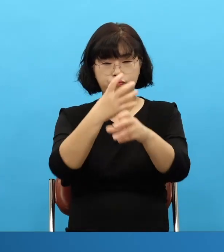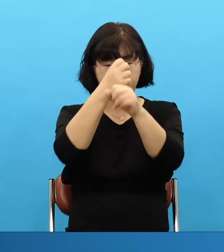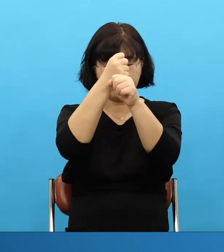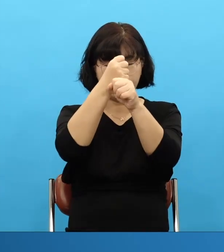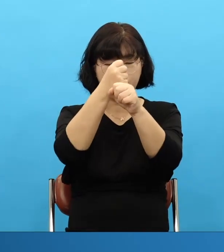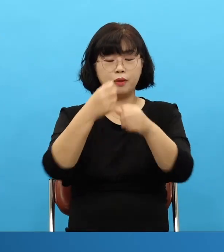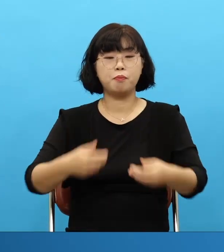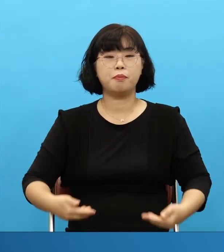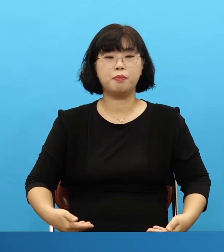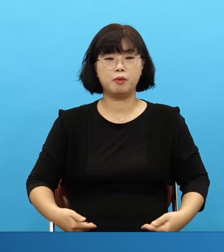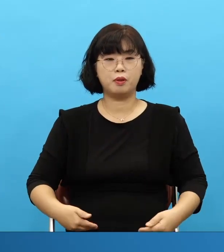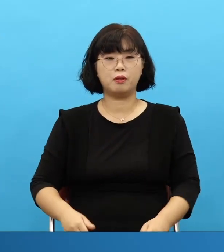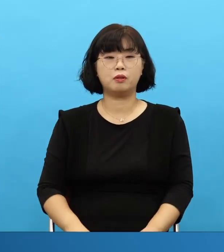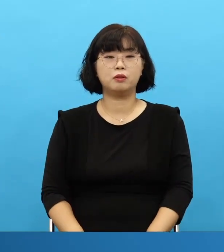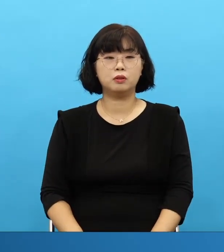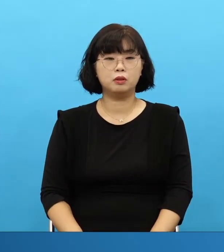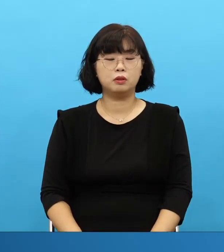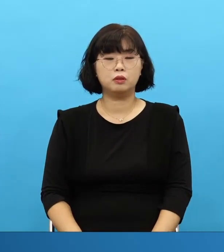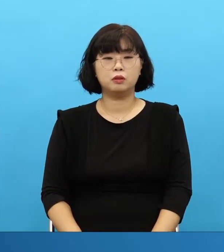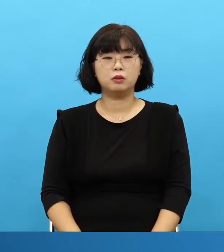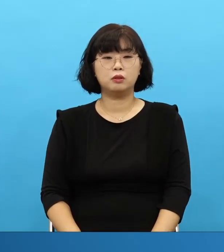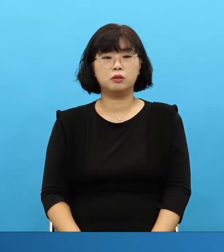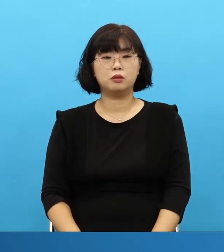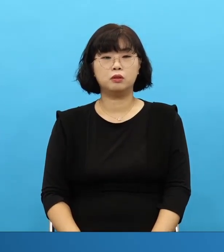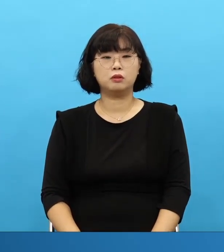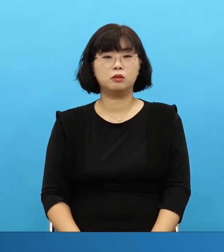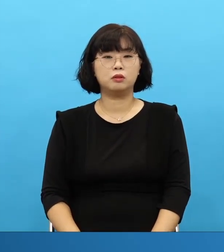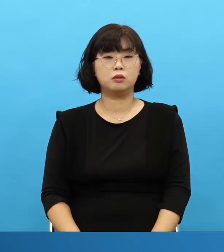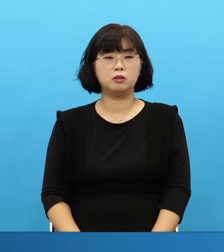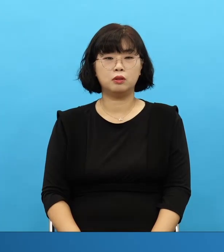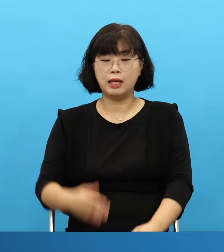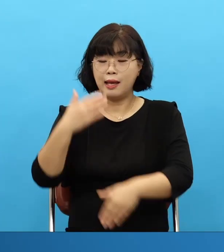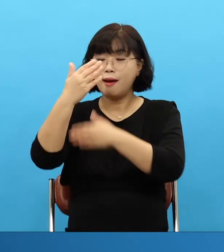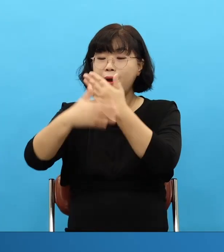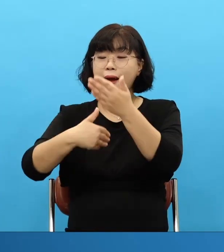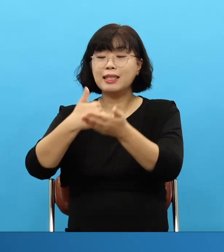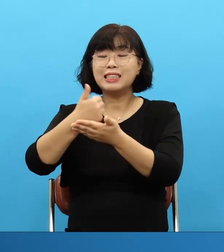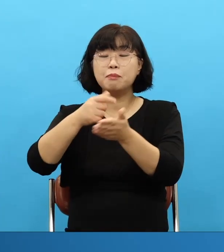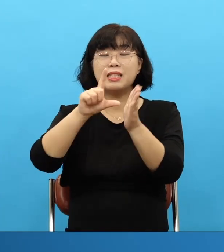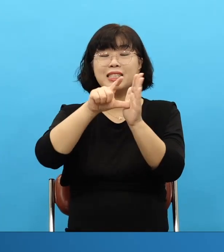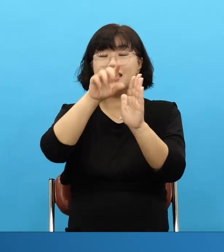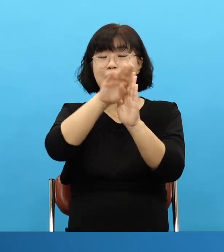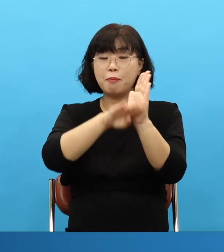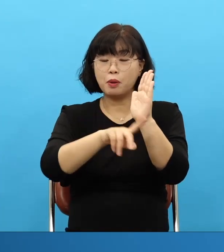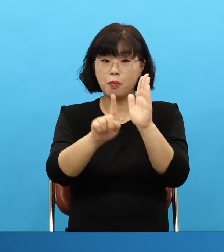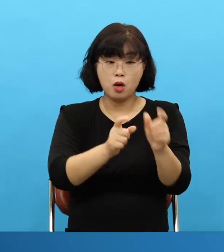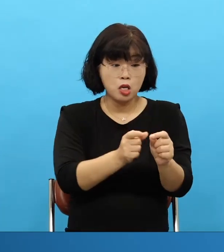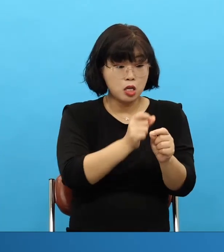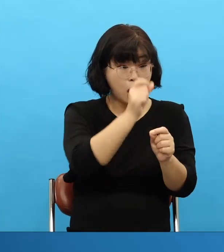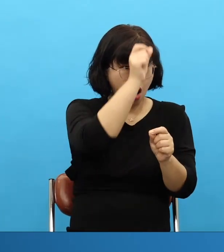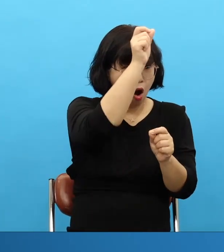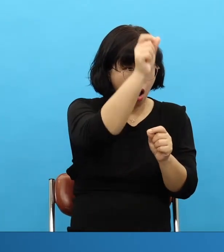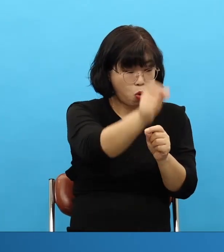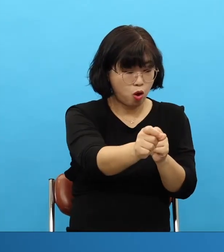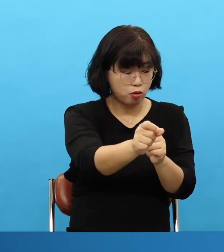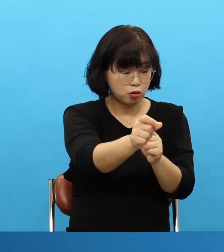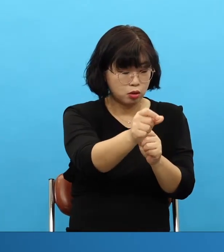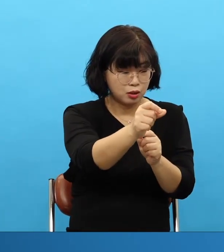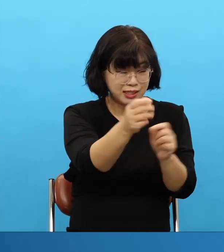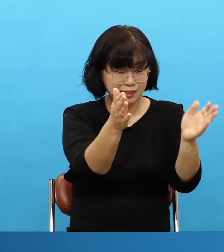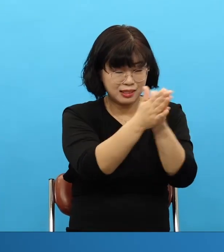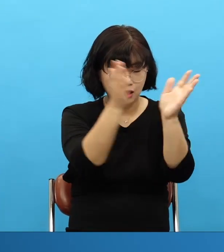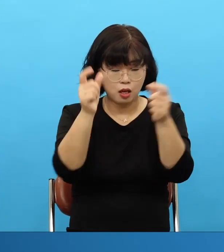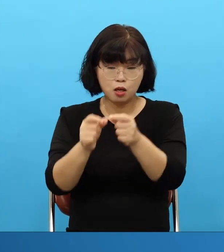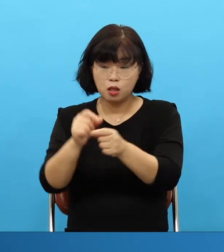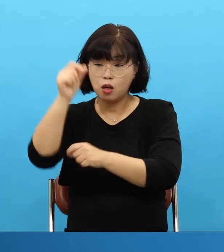영원 전부터 영원까지란 하나님의 시간표를 놓고 동시에 봐야 돼요. Before creation to all eternity, within